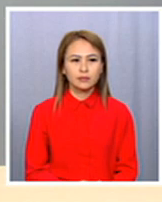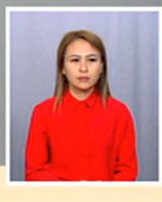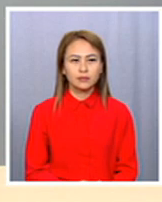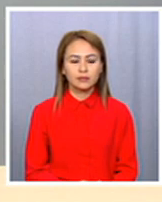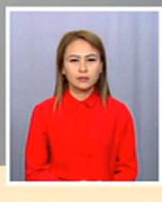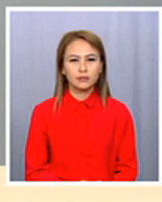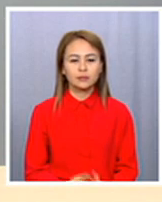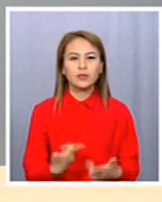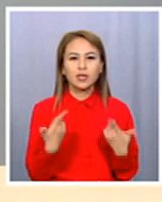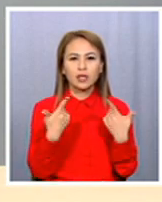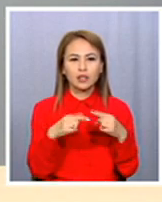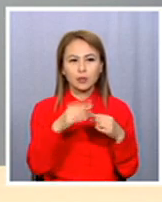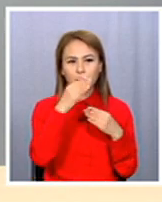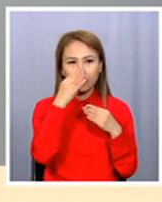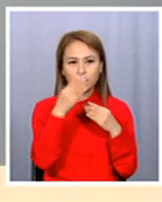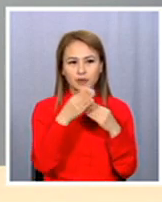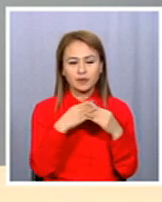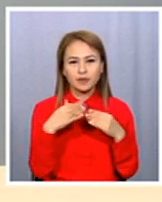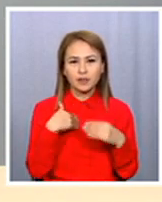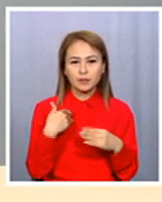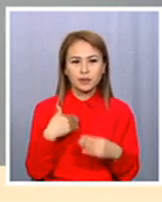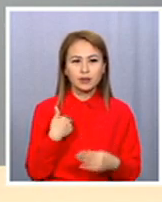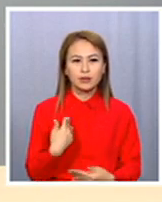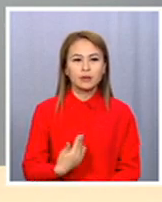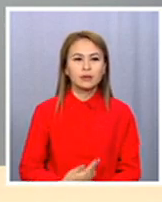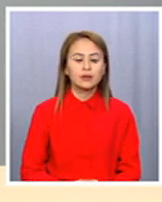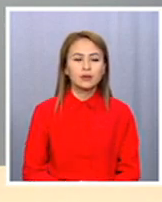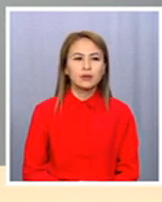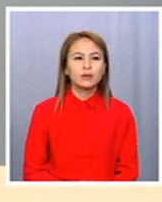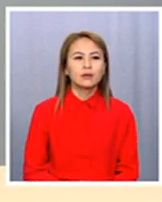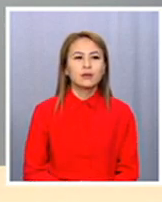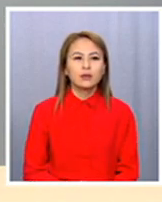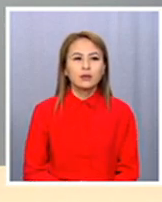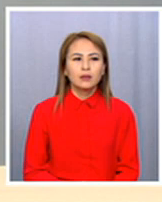Итак, где прячутся витамины?